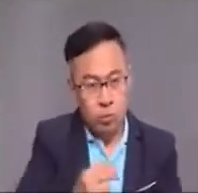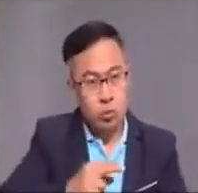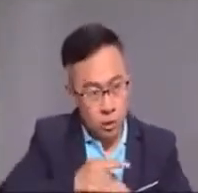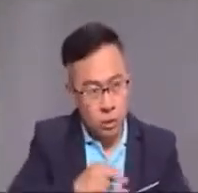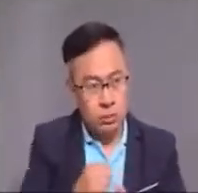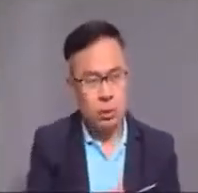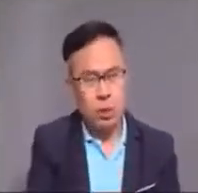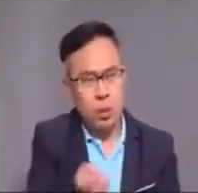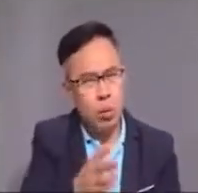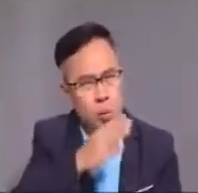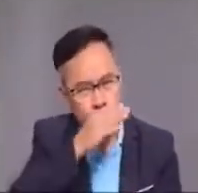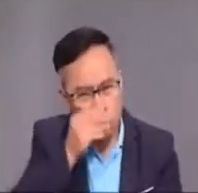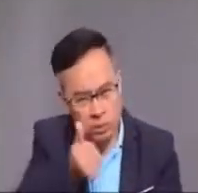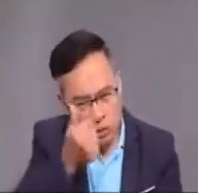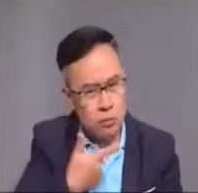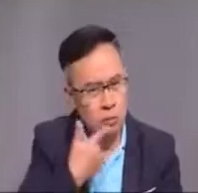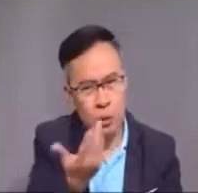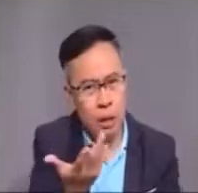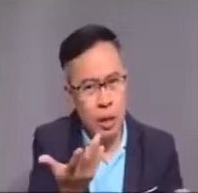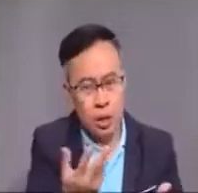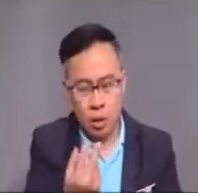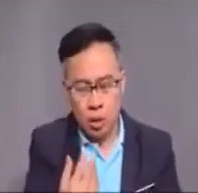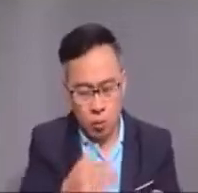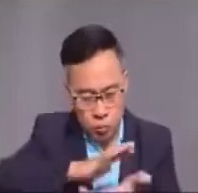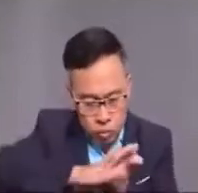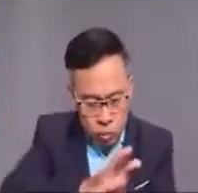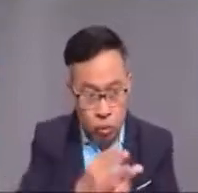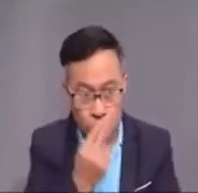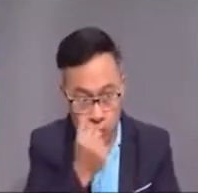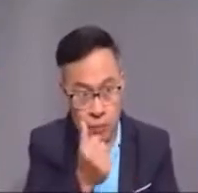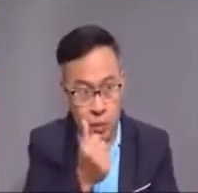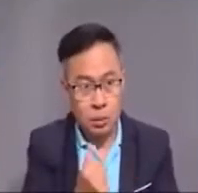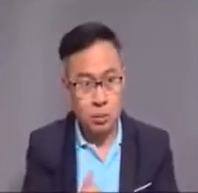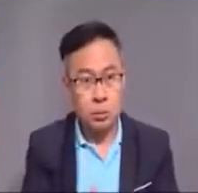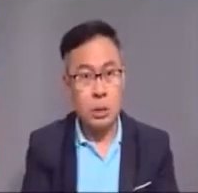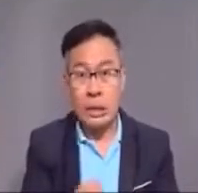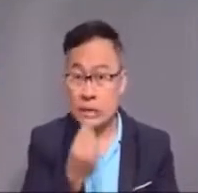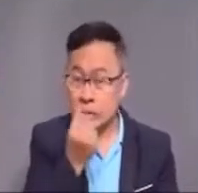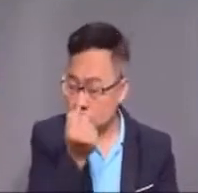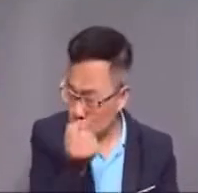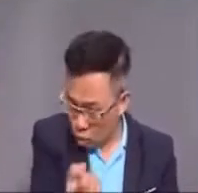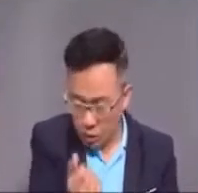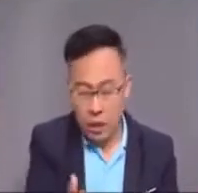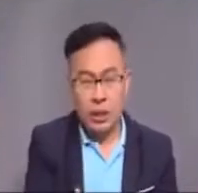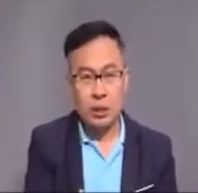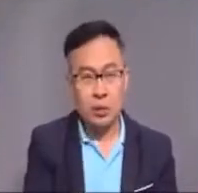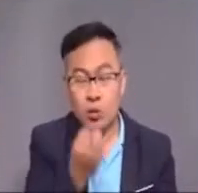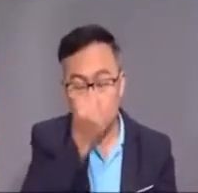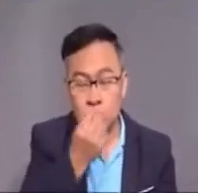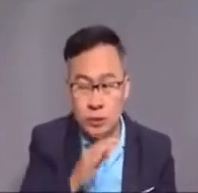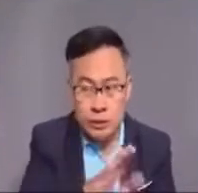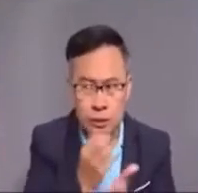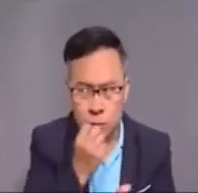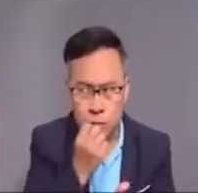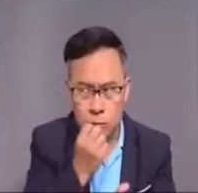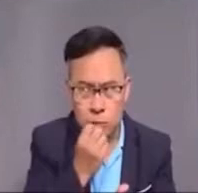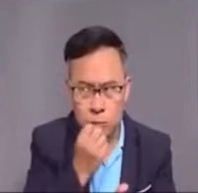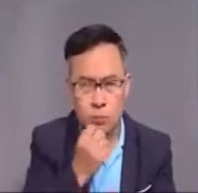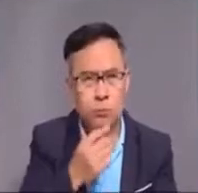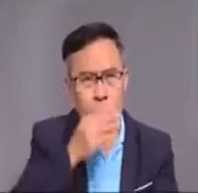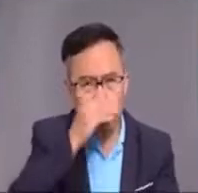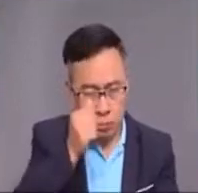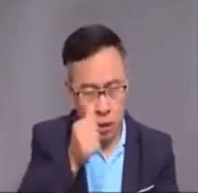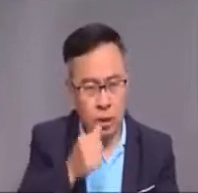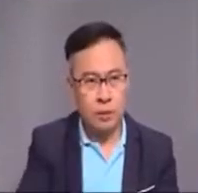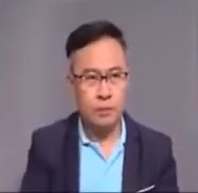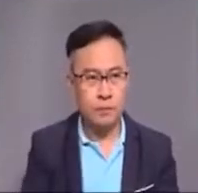ก่อนหรือเปล่าหรือว่ามันสีเสร็จแล้วก็หอมเลย ยังไงก็เคี้ยวดูก็ได้กลิ่นแล้วครับ เคี้ยวข้าวสารเนี่ยนะ ใช่ครับ อุ้ยมันจะไม่อืดท้อง